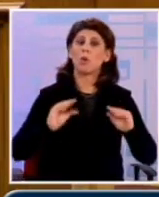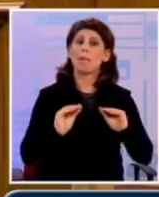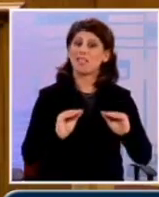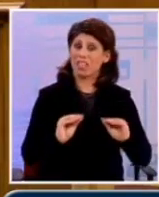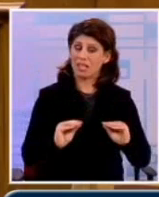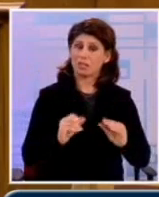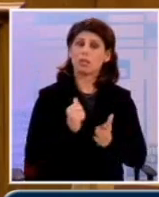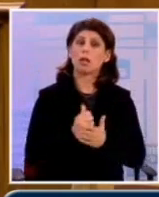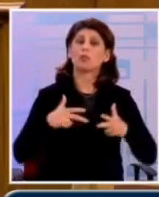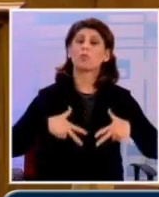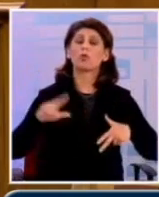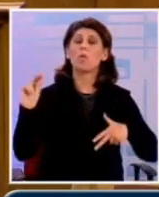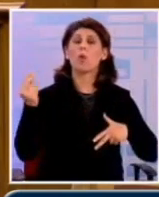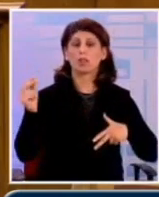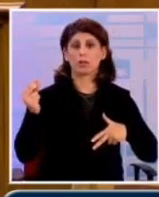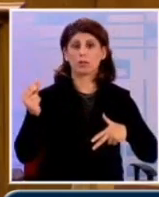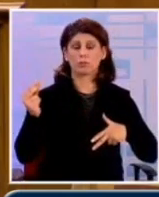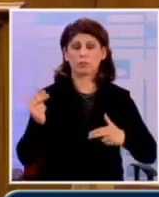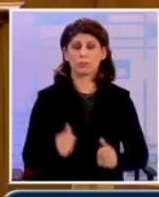Παιδείας και από το Υπουργείο Πολιτισμού.